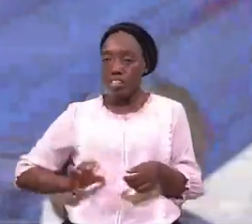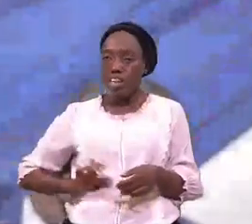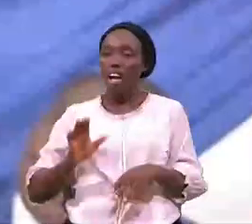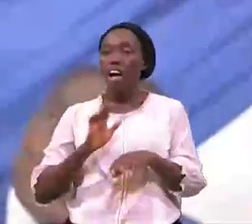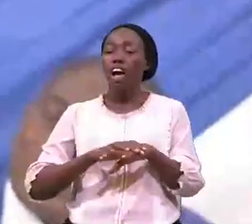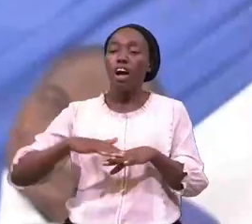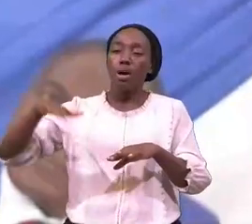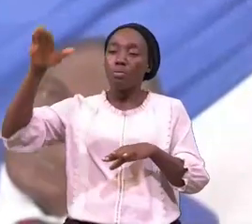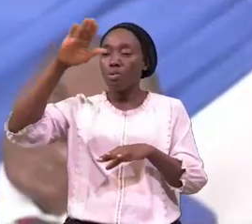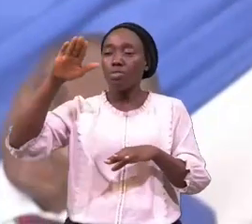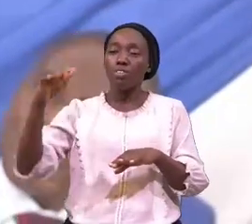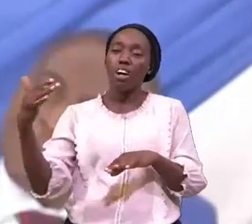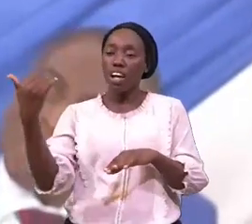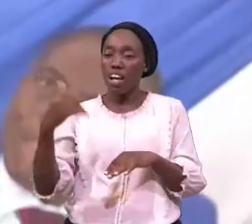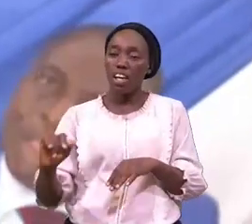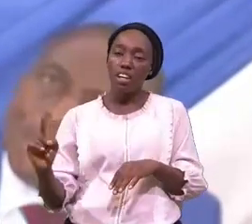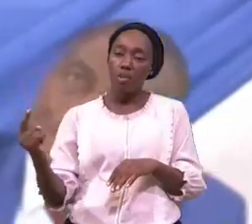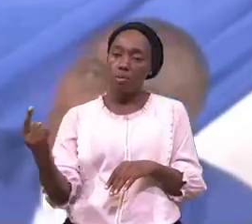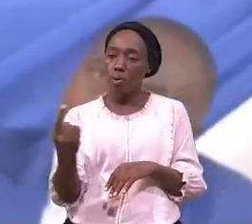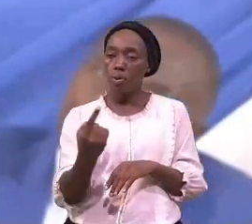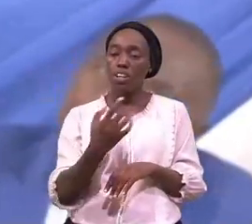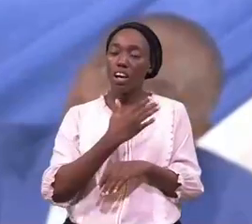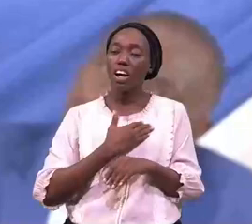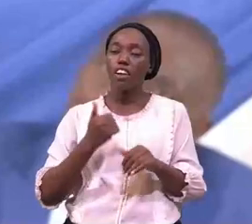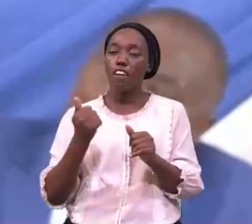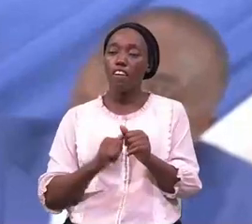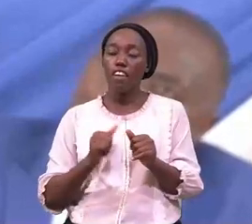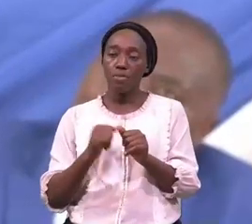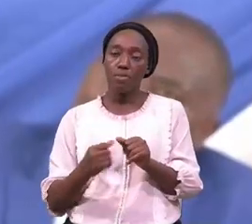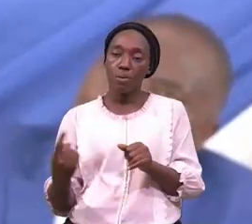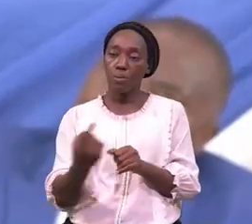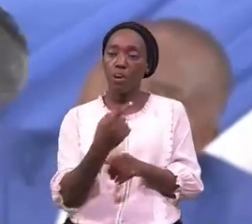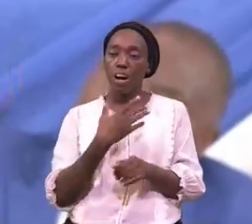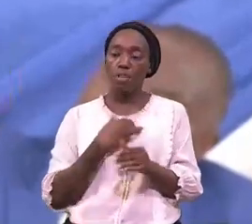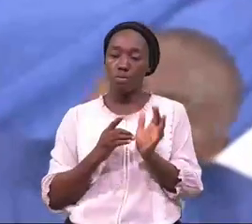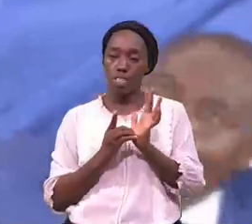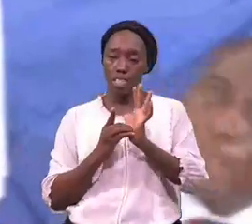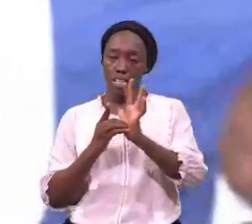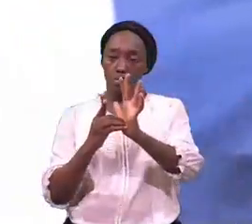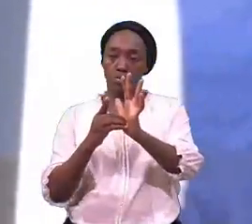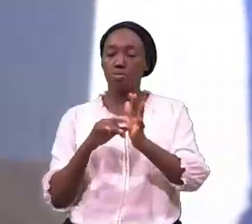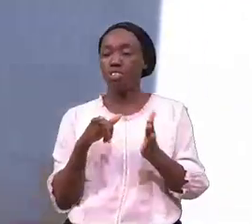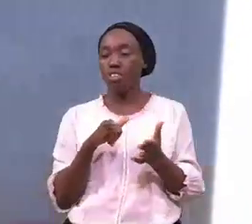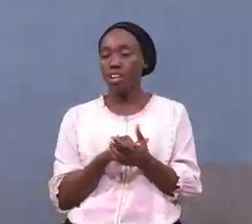Nous devons aimer Christ au-dessus de toute et toute personne. Nous devons démontrer cela.